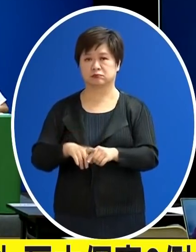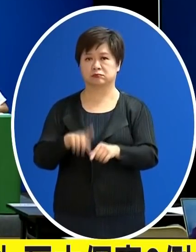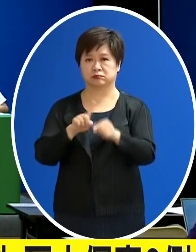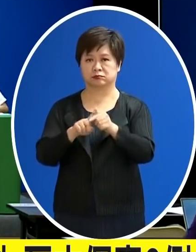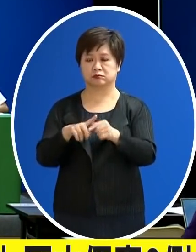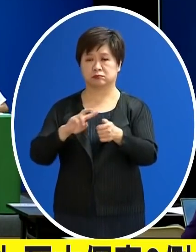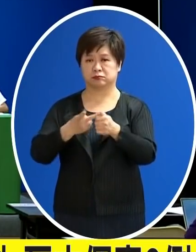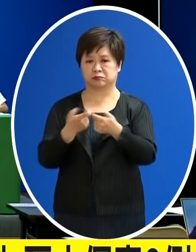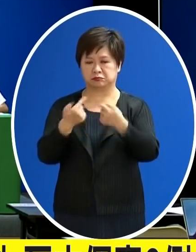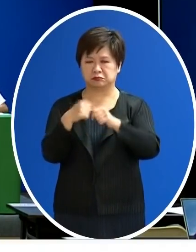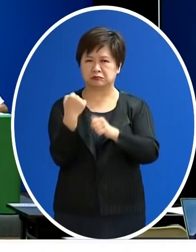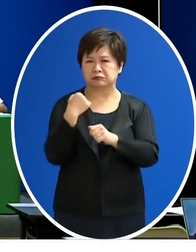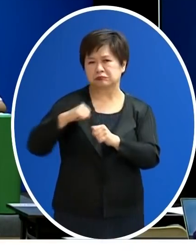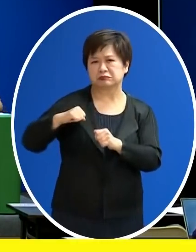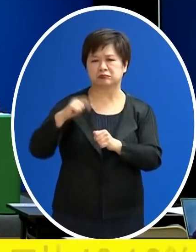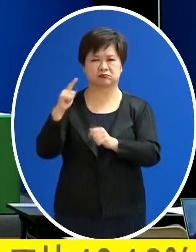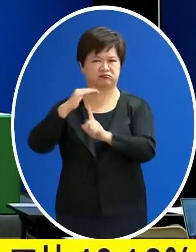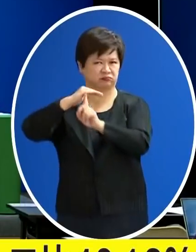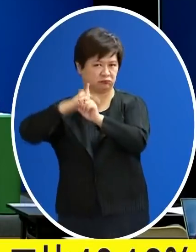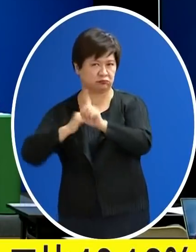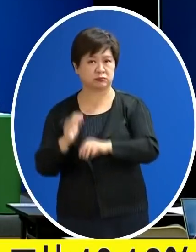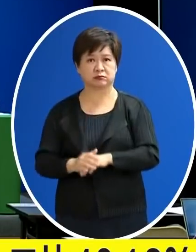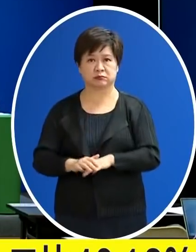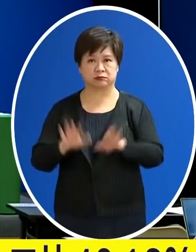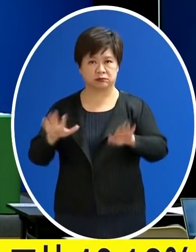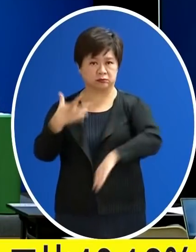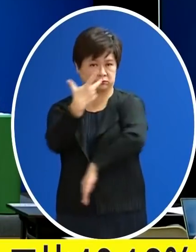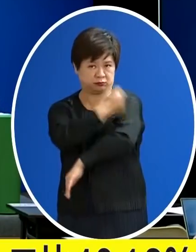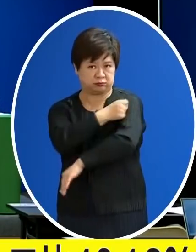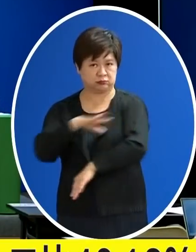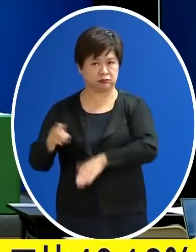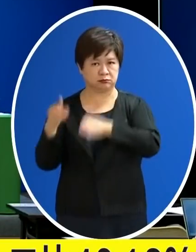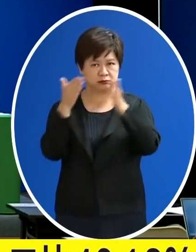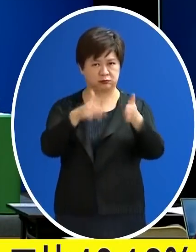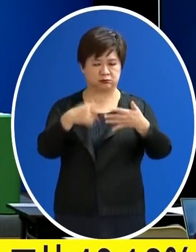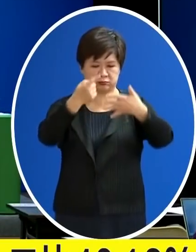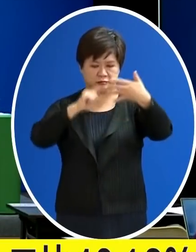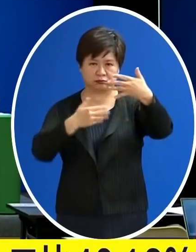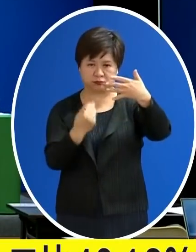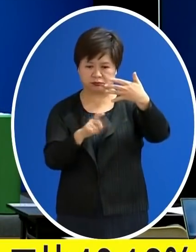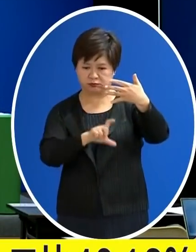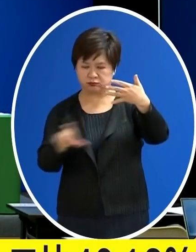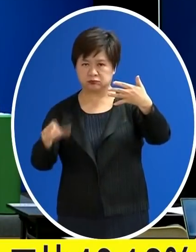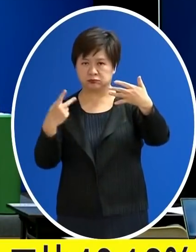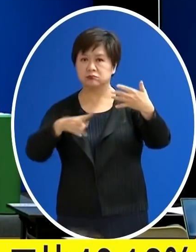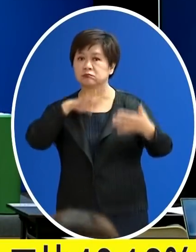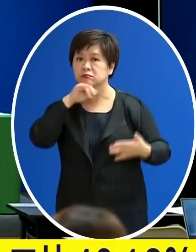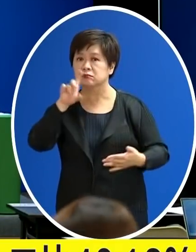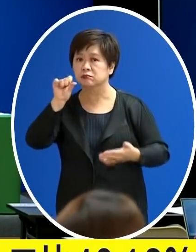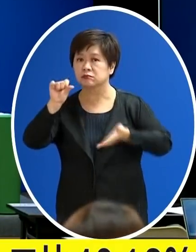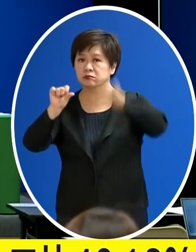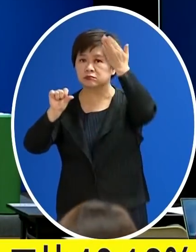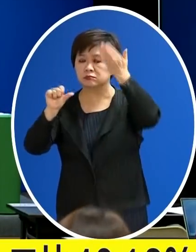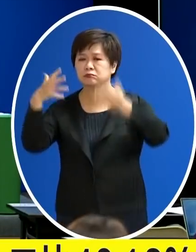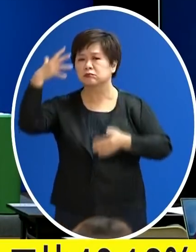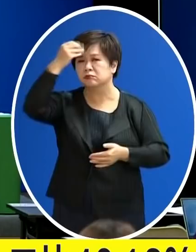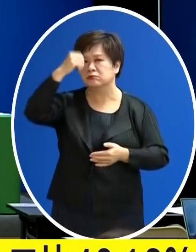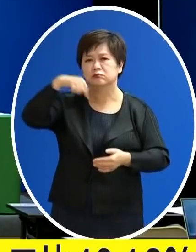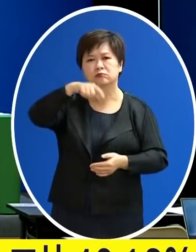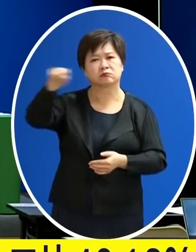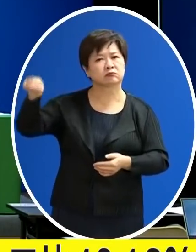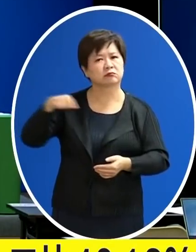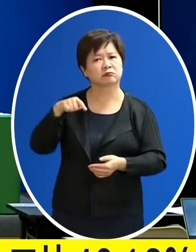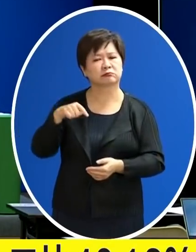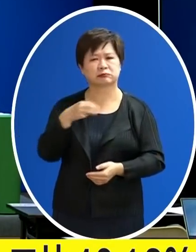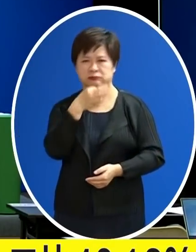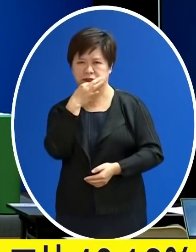价偏低。那目前接种的优先对象是包含第9类以及65岁以上长者。指挥中心是否会建议